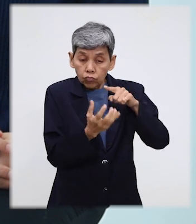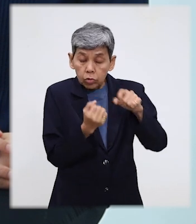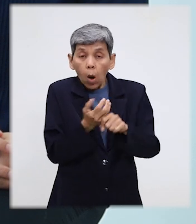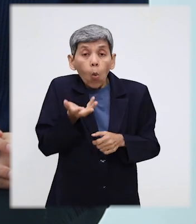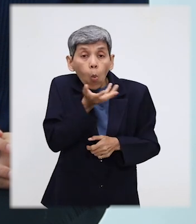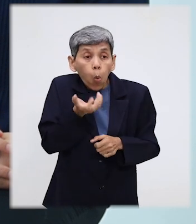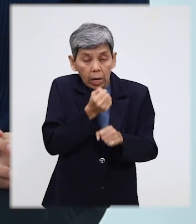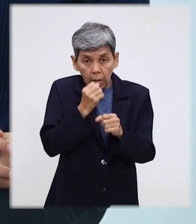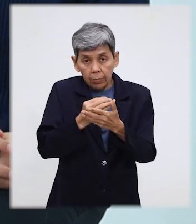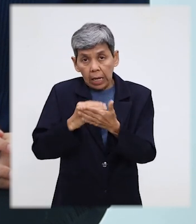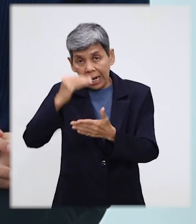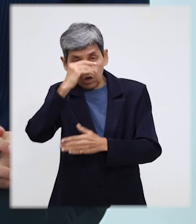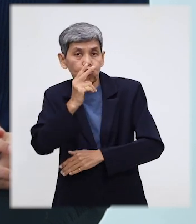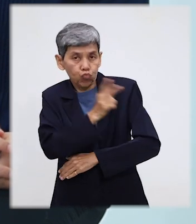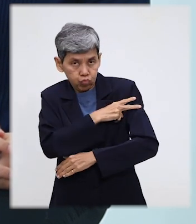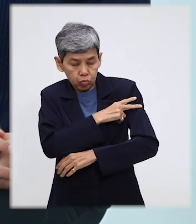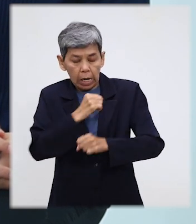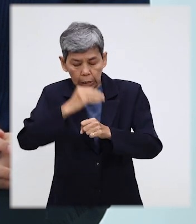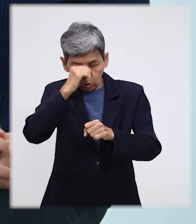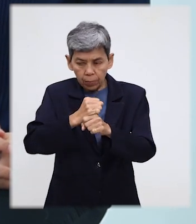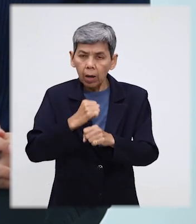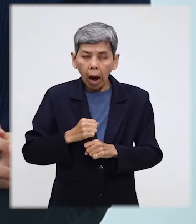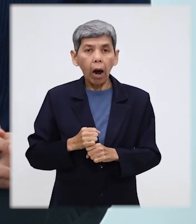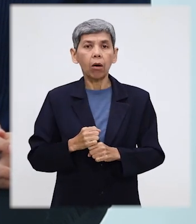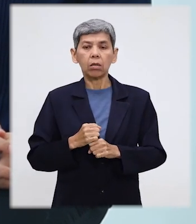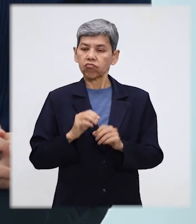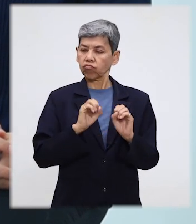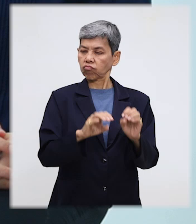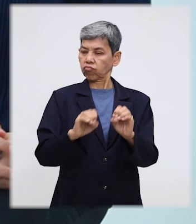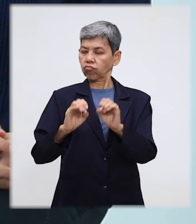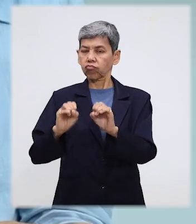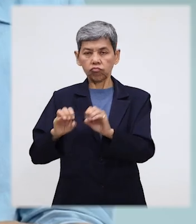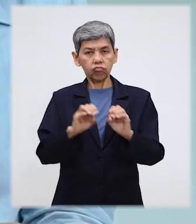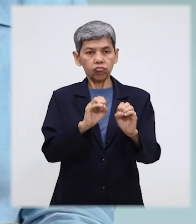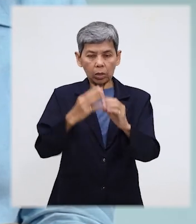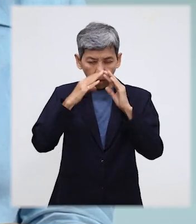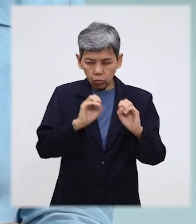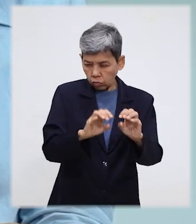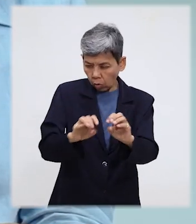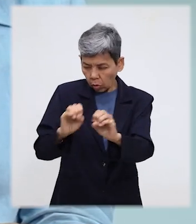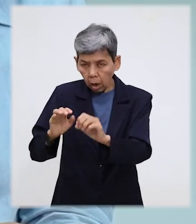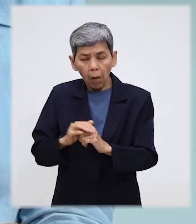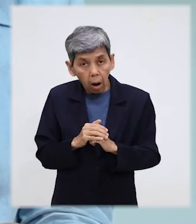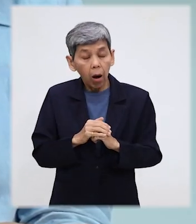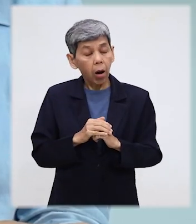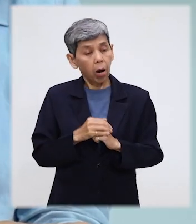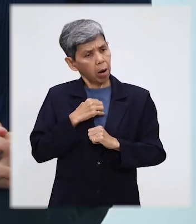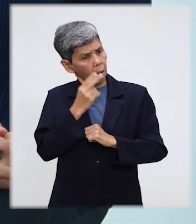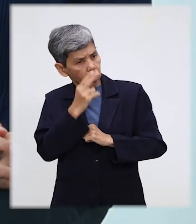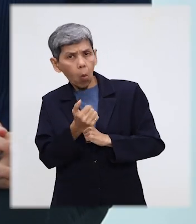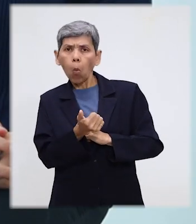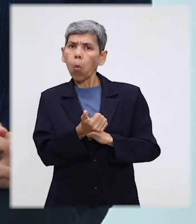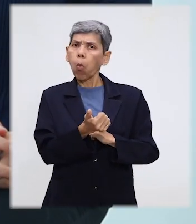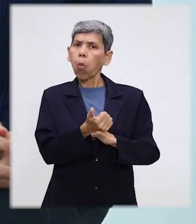ามาต่อโทรที่เดวิสจำได้ใช่แล้วเขาก็มาเป็นเทรนเนอร์ให้คนตาบอดในนั้นตอบว่าเอ้ยมันคุ